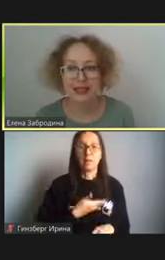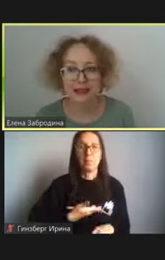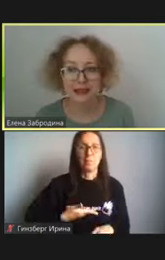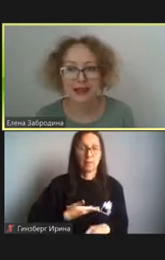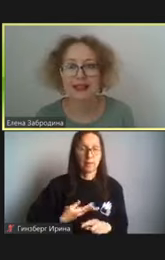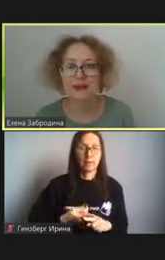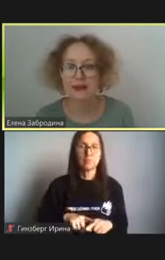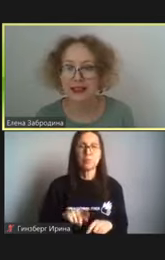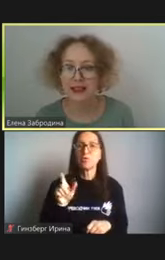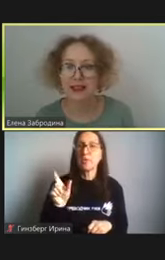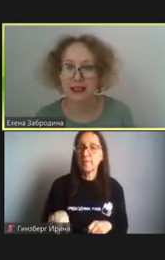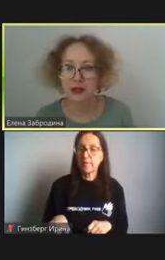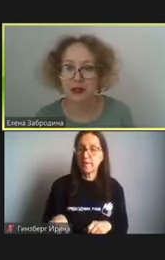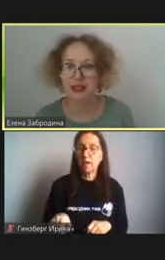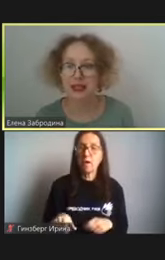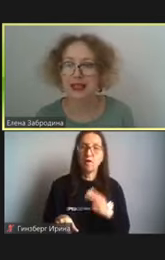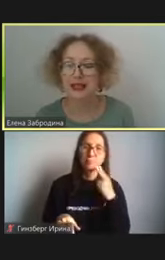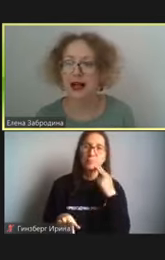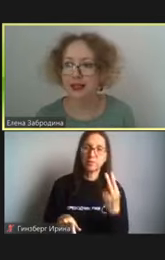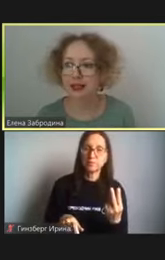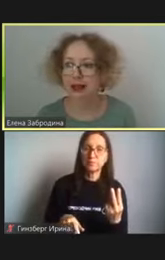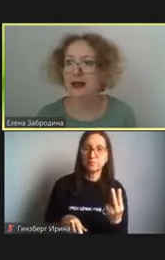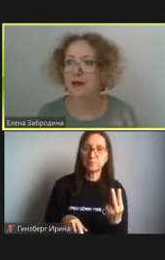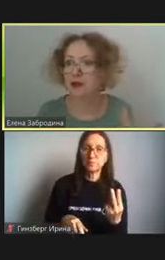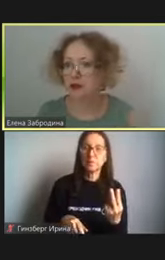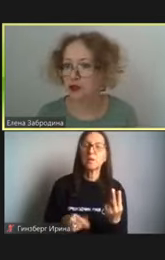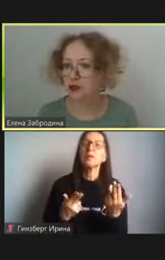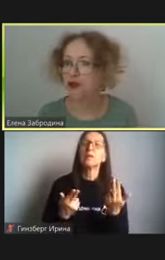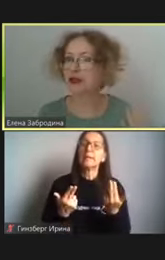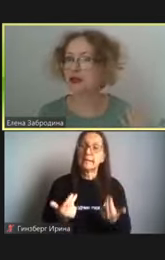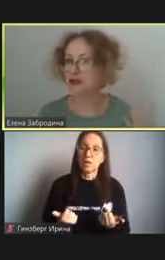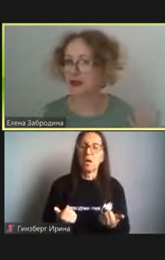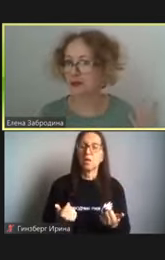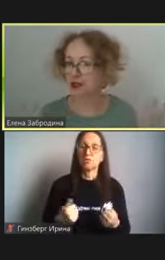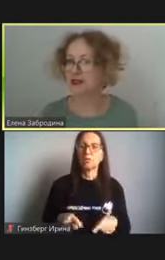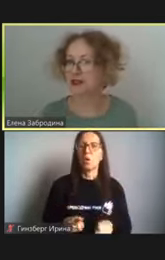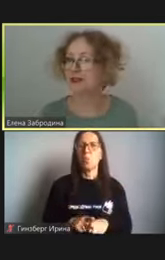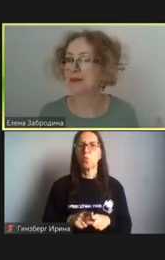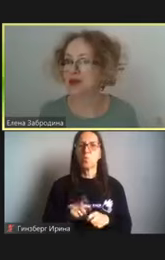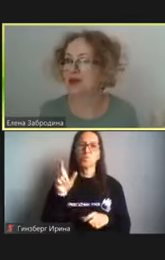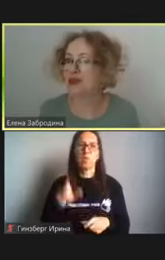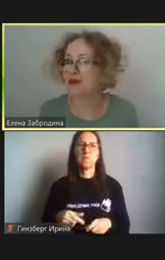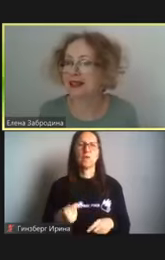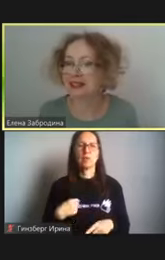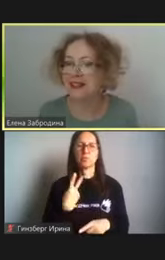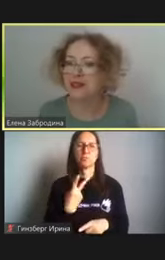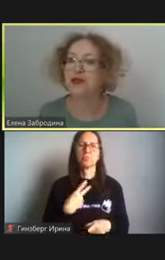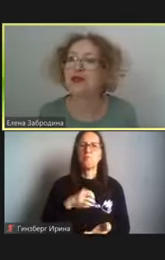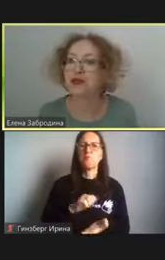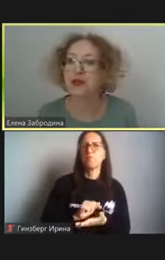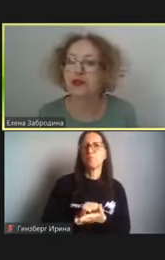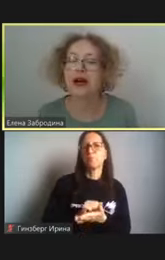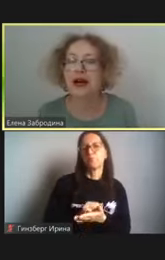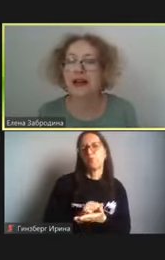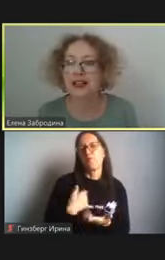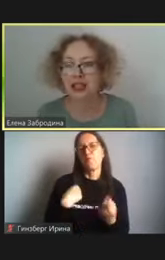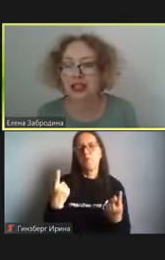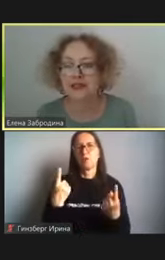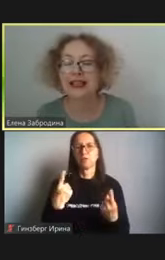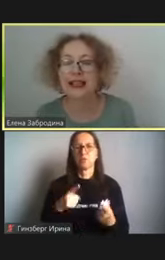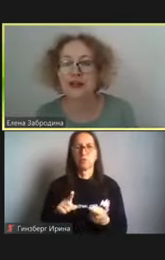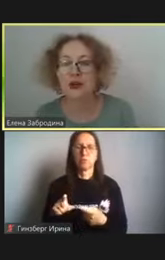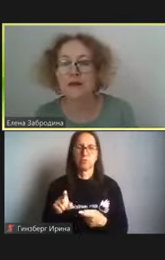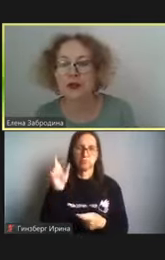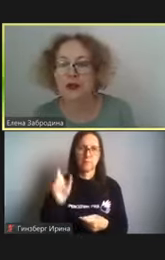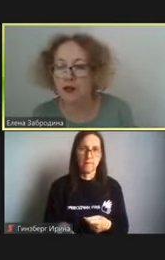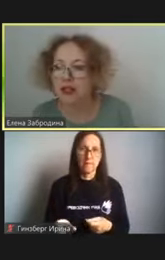портрет человека, где мы видим, с одной стороны, да, фигуру такой вот как бы человека, занимающего важную позицию, но фигуру